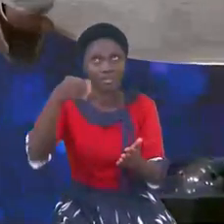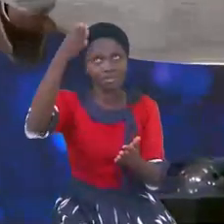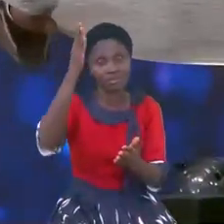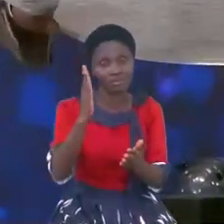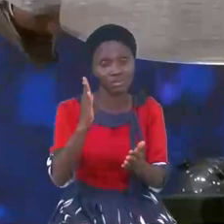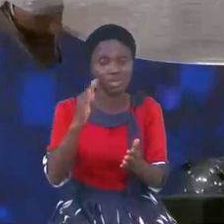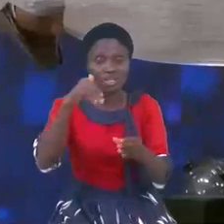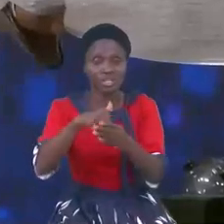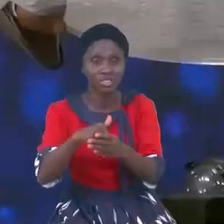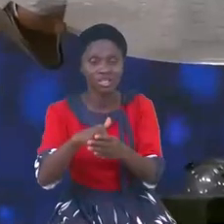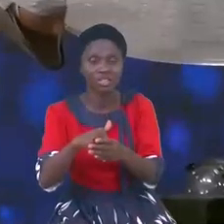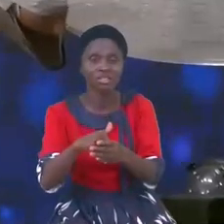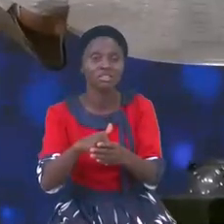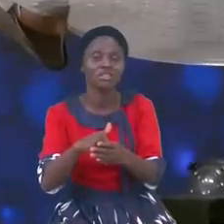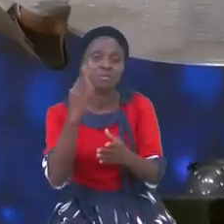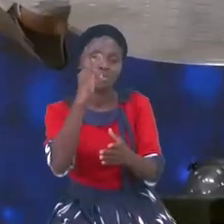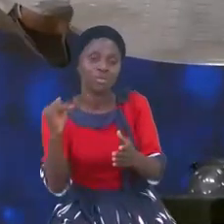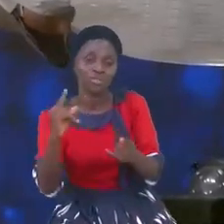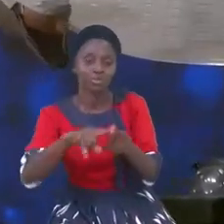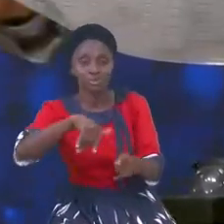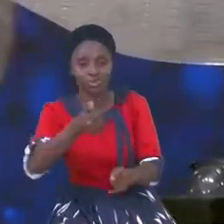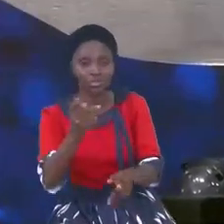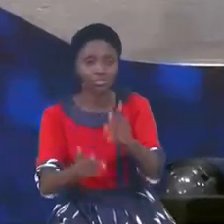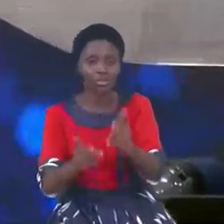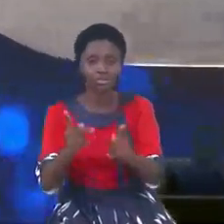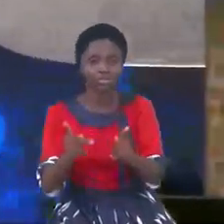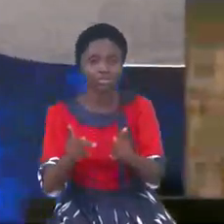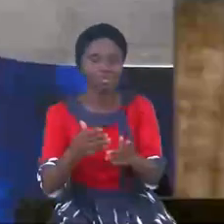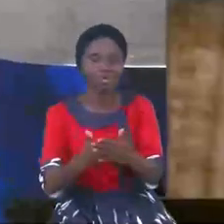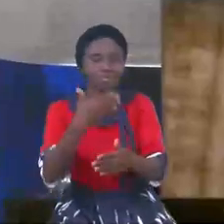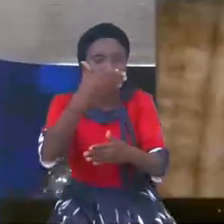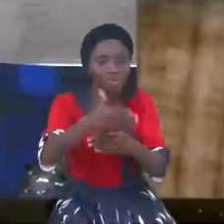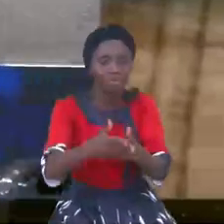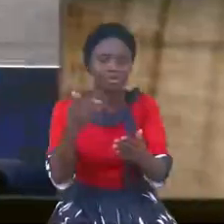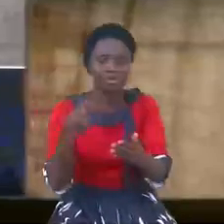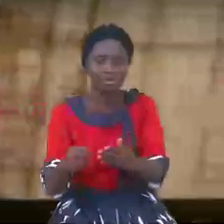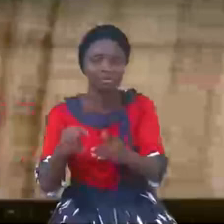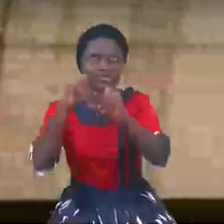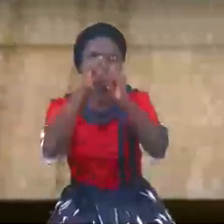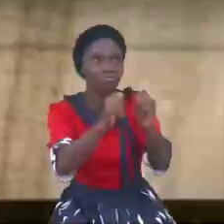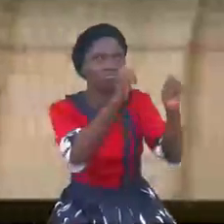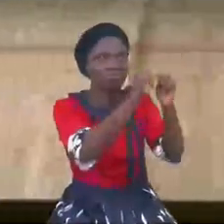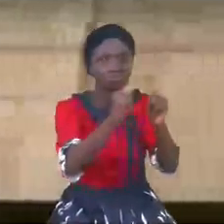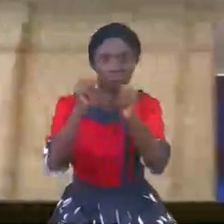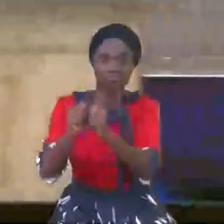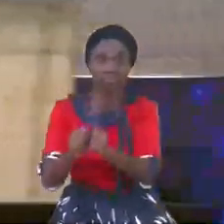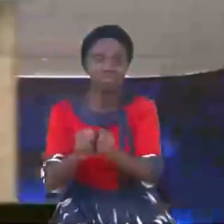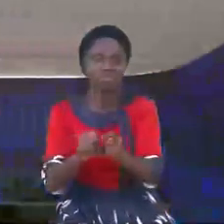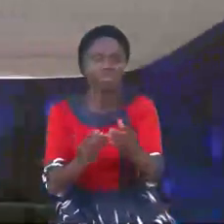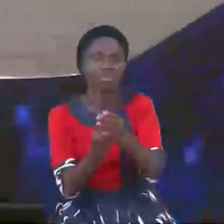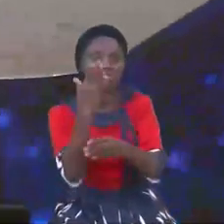Dieu, en atteignant les gens au-delà de votre culture, nous croissons à tous égards en celui qui est le